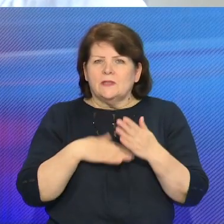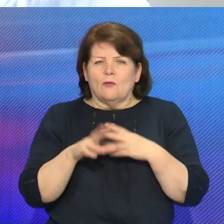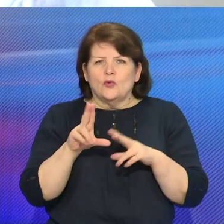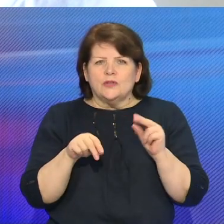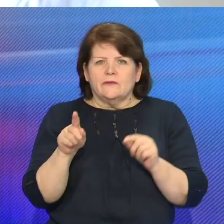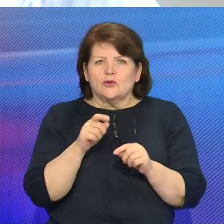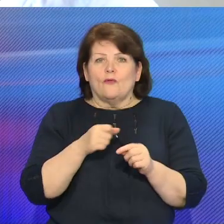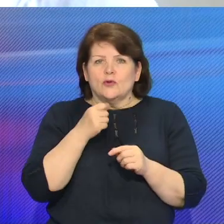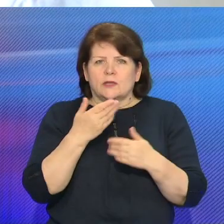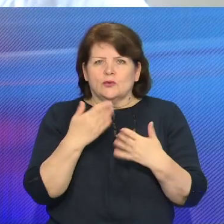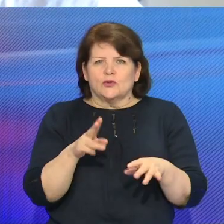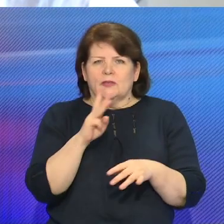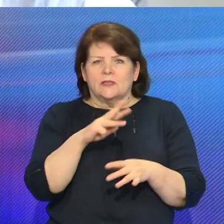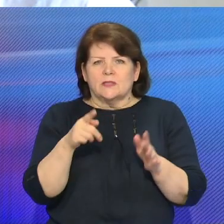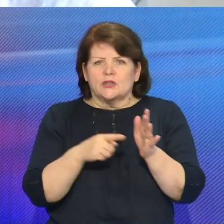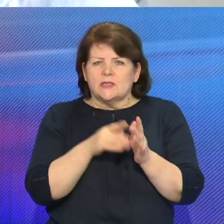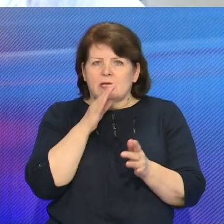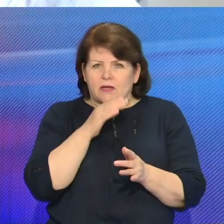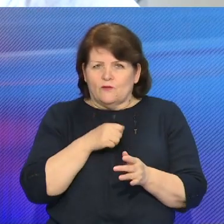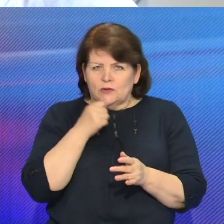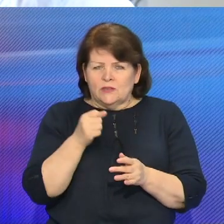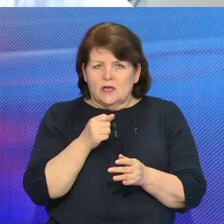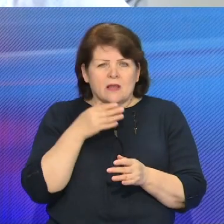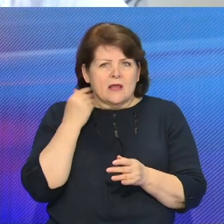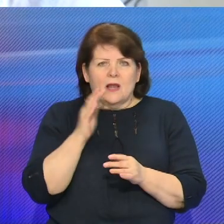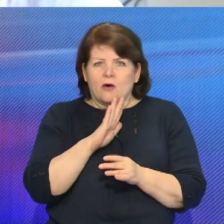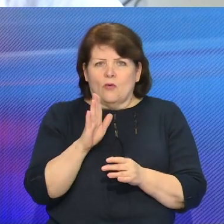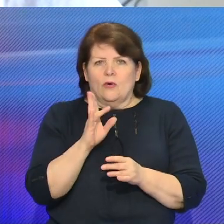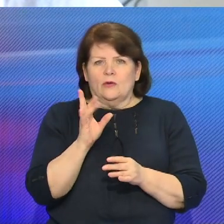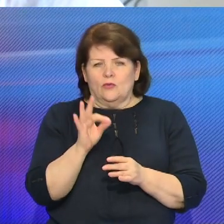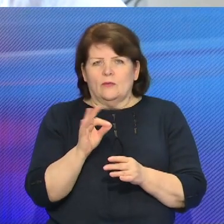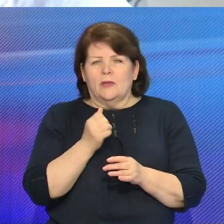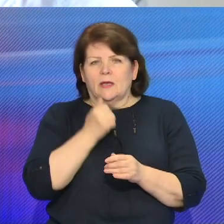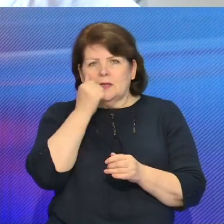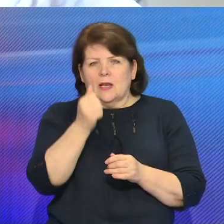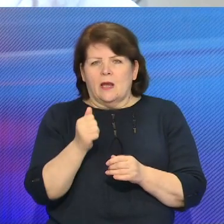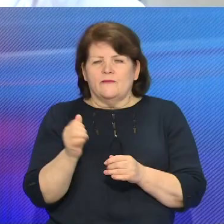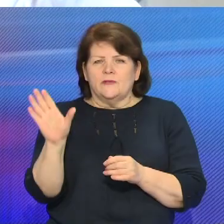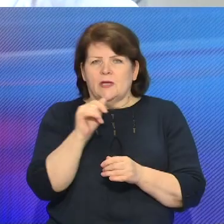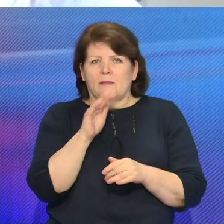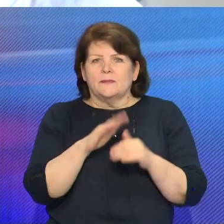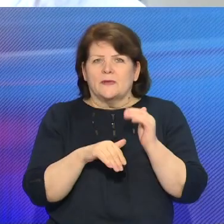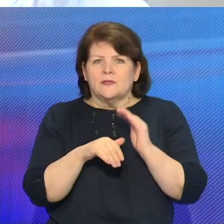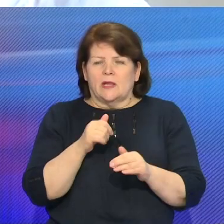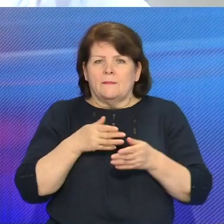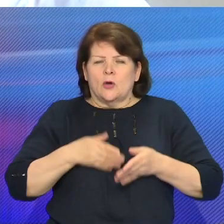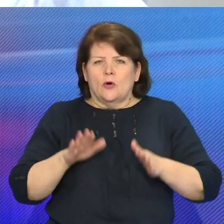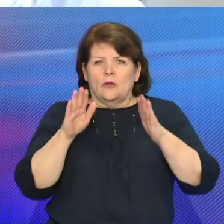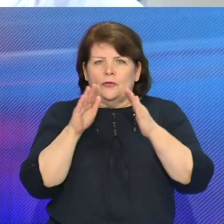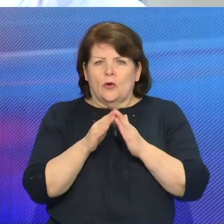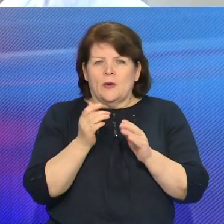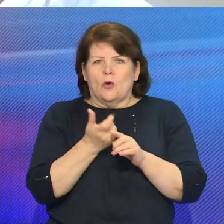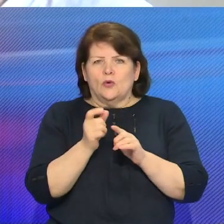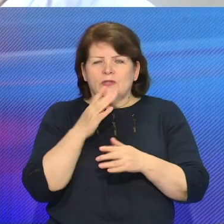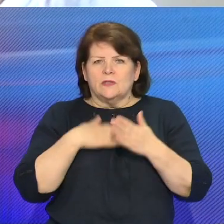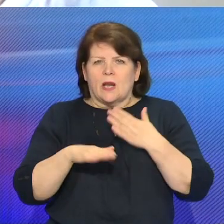что возраст уже и 36 лет, как бы нелегко. Но поэтому благодаря всем специалистам роддома очень